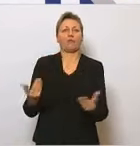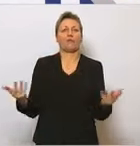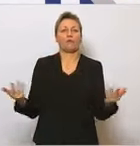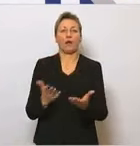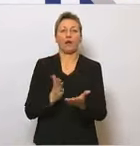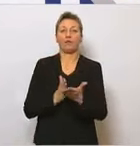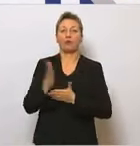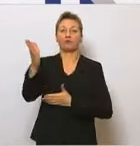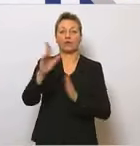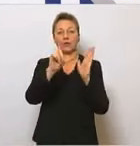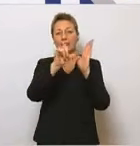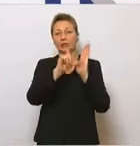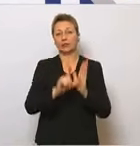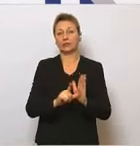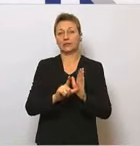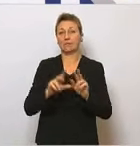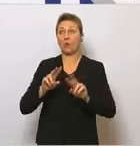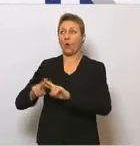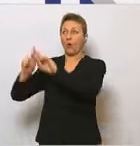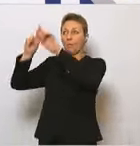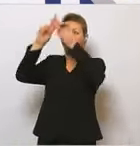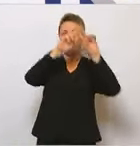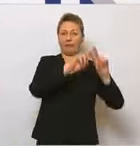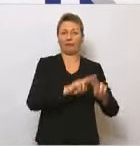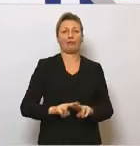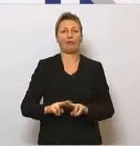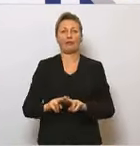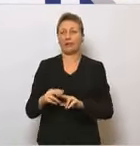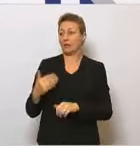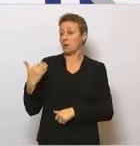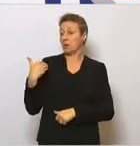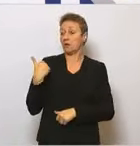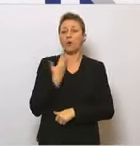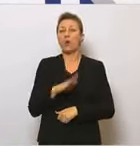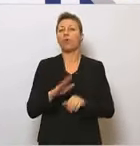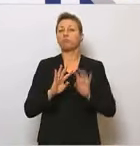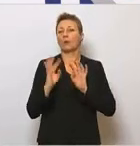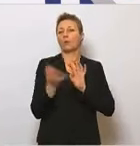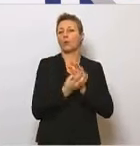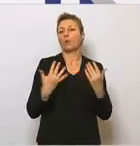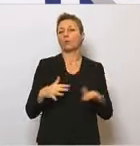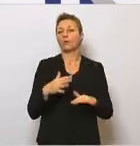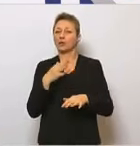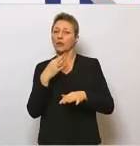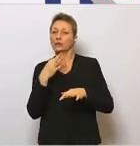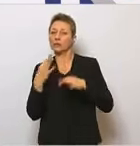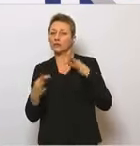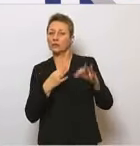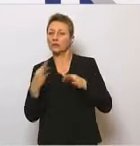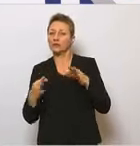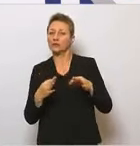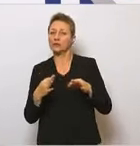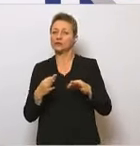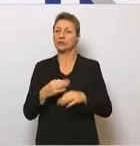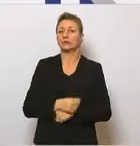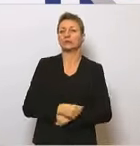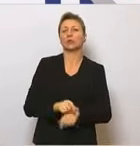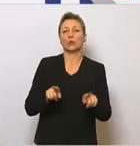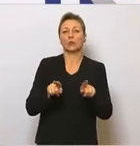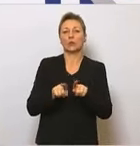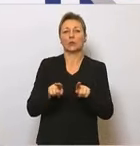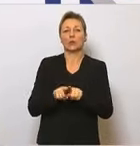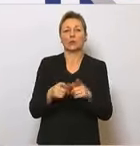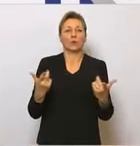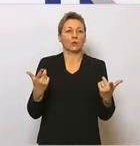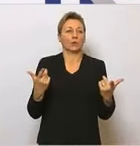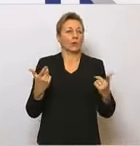projet législatif européen qu'on a un peu déjà abordé dans d'autres tables rondes, le Digital Markets Act, qui vise, comme